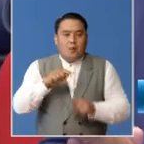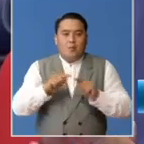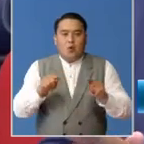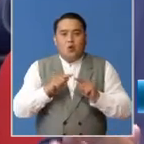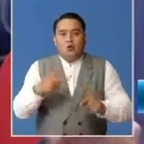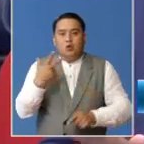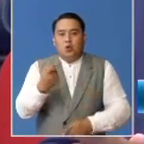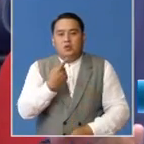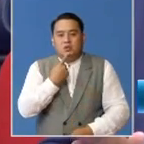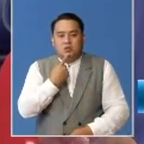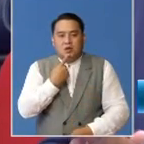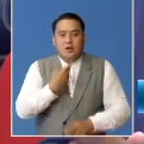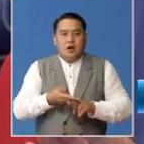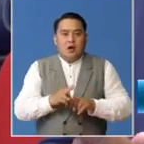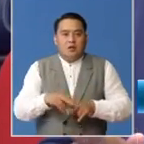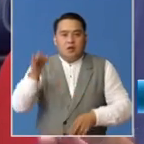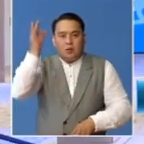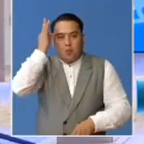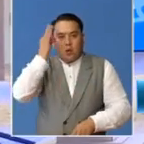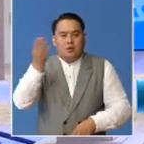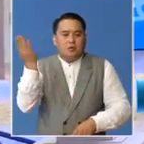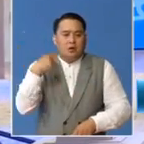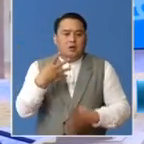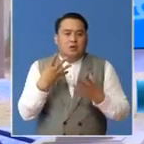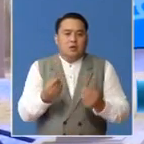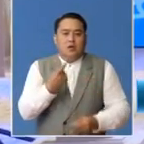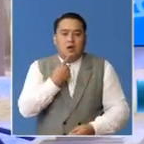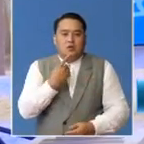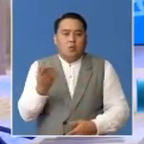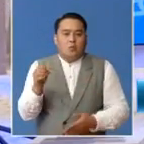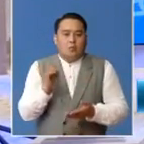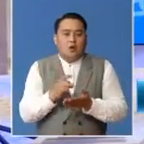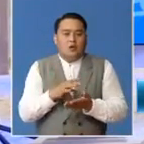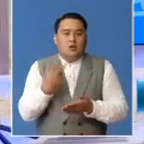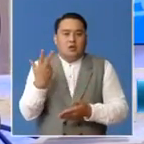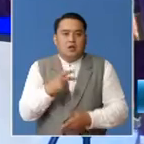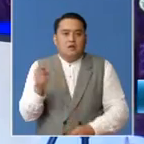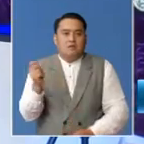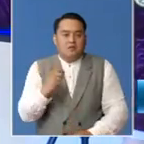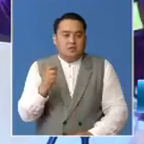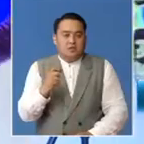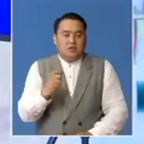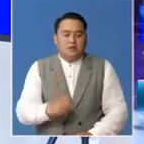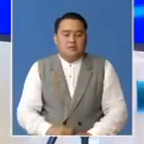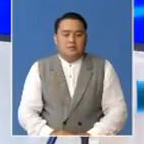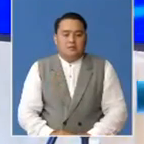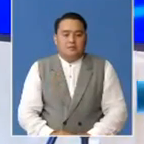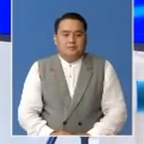в популяризацию трехязычия. Напомним, ранее День языков отмечался каждое третье воскресенье сентября.